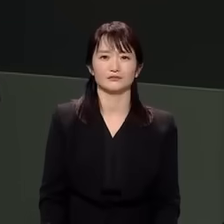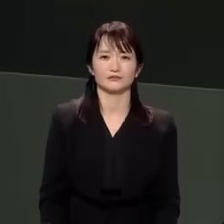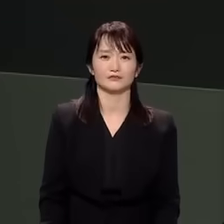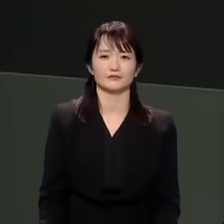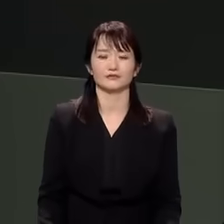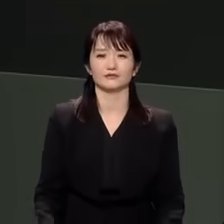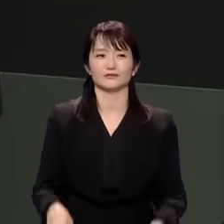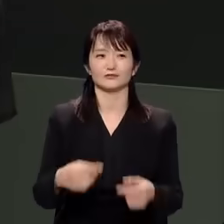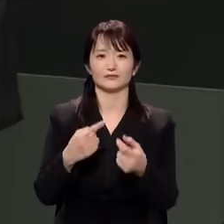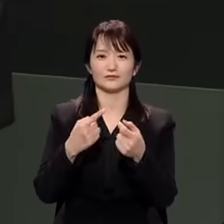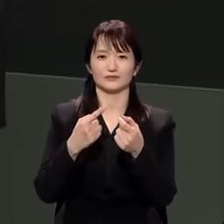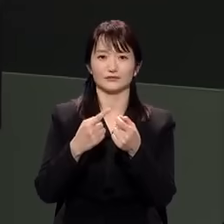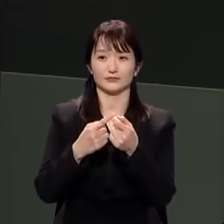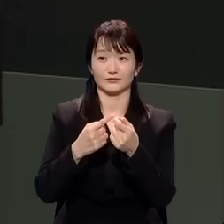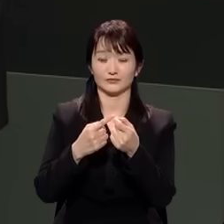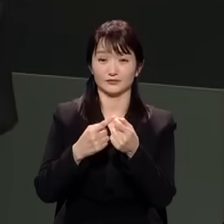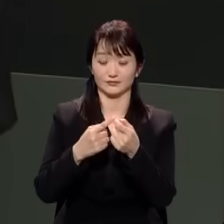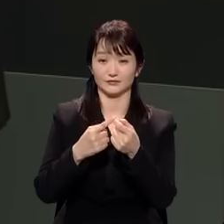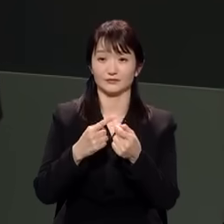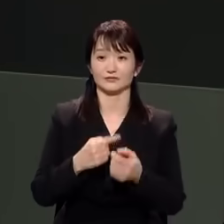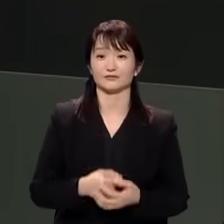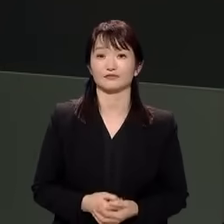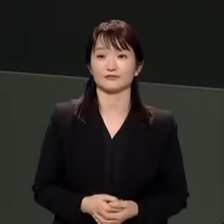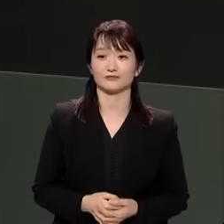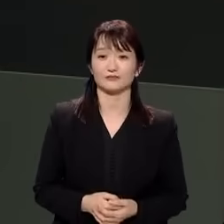자, 첫 번째 달려보죠.